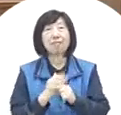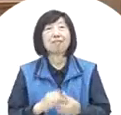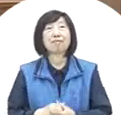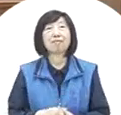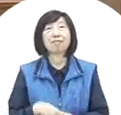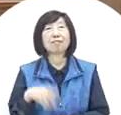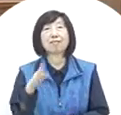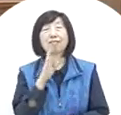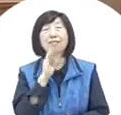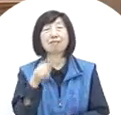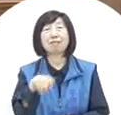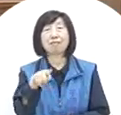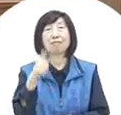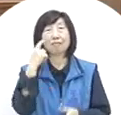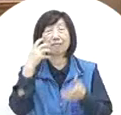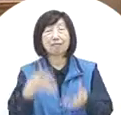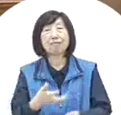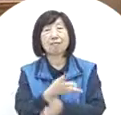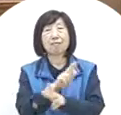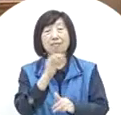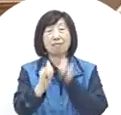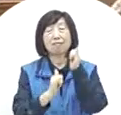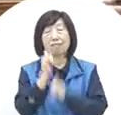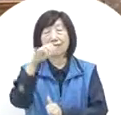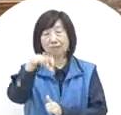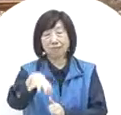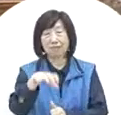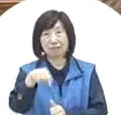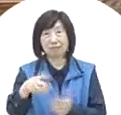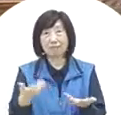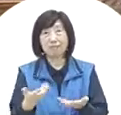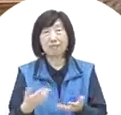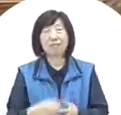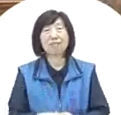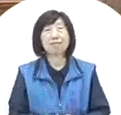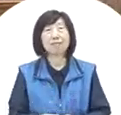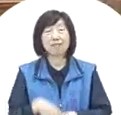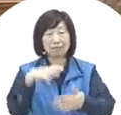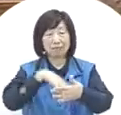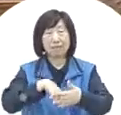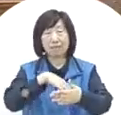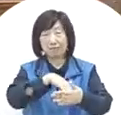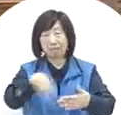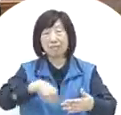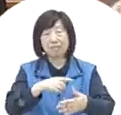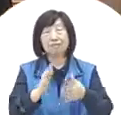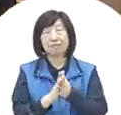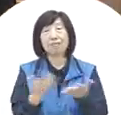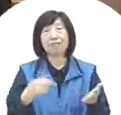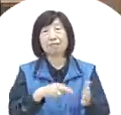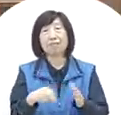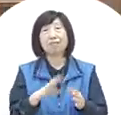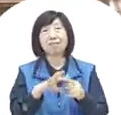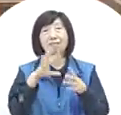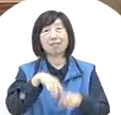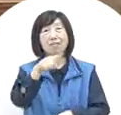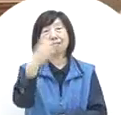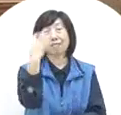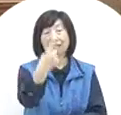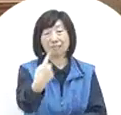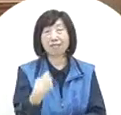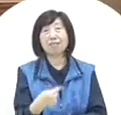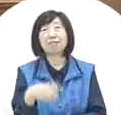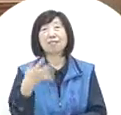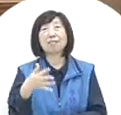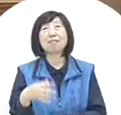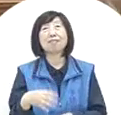个议座所关心的板桥故事馆的部分呢，也完成了内部的一个整修。 局长，我跟你讲，因为你也是新来的，为什么我们那么多